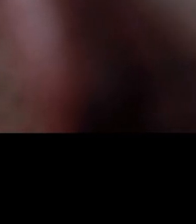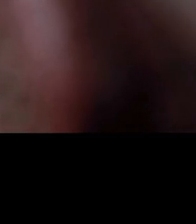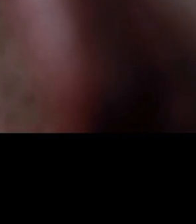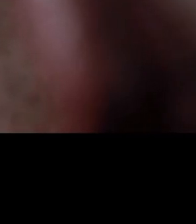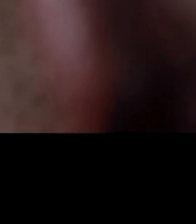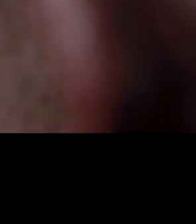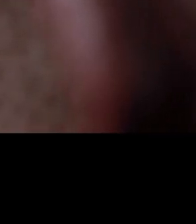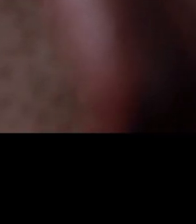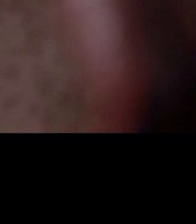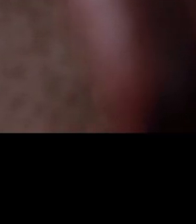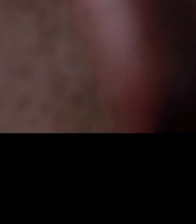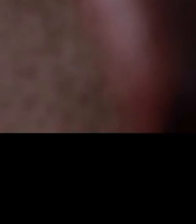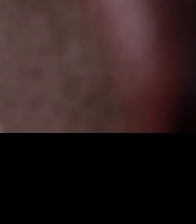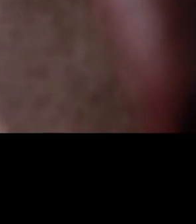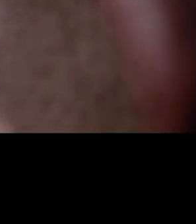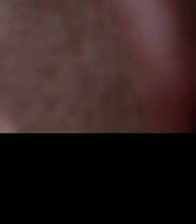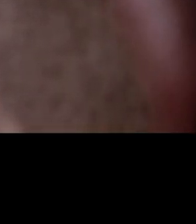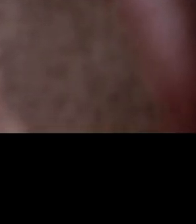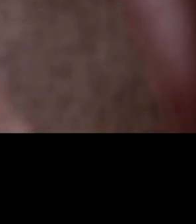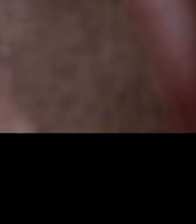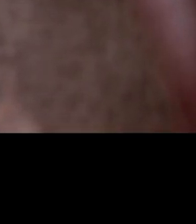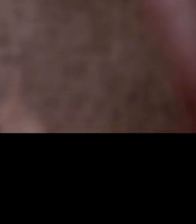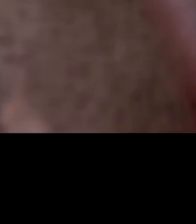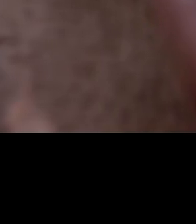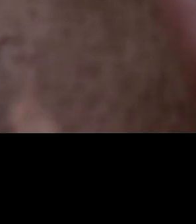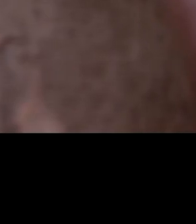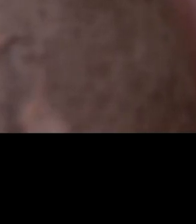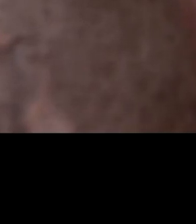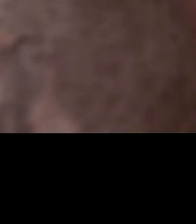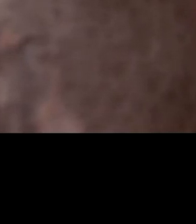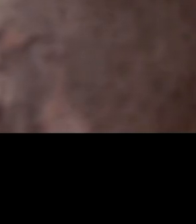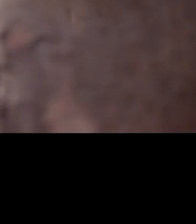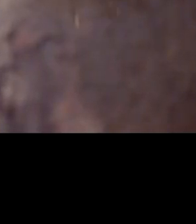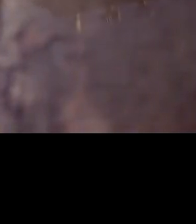svoje oči, jer su slijepe,